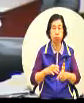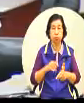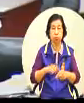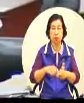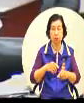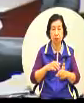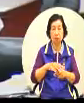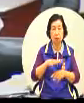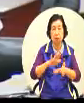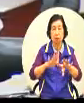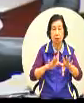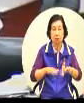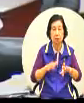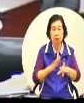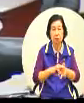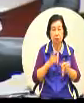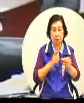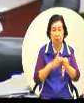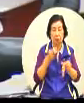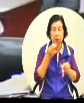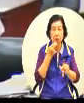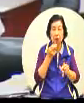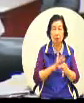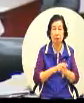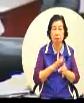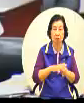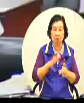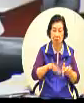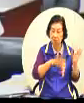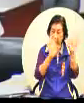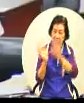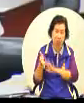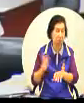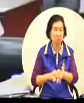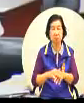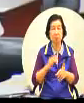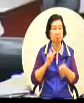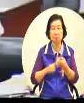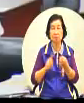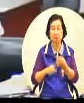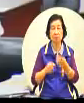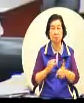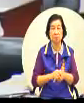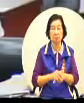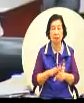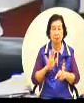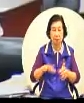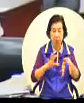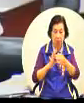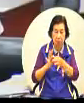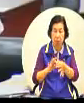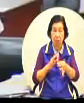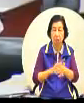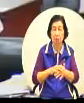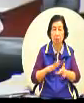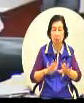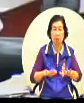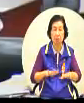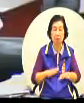影响到我们中央政府的形象。中央部会相关的人员虽然政党轮替